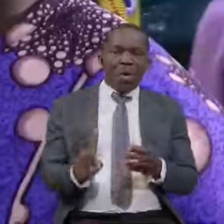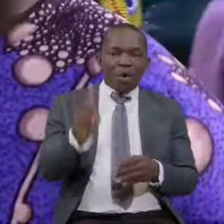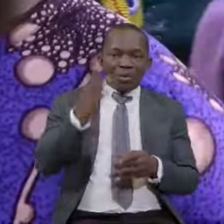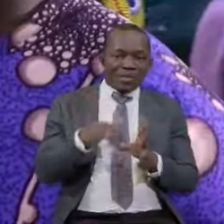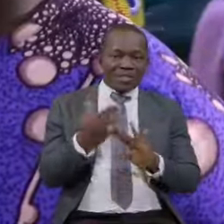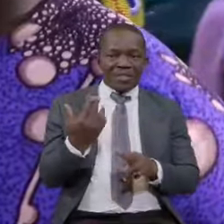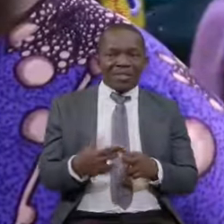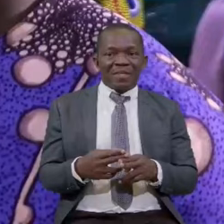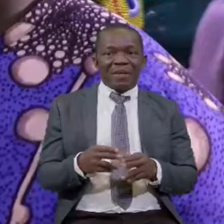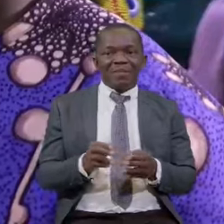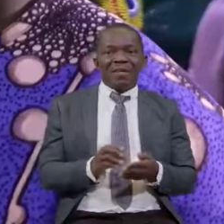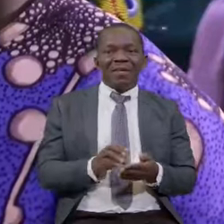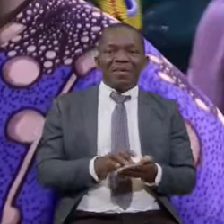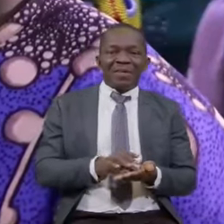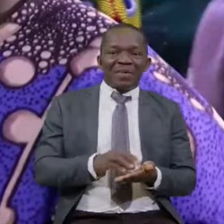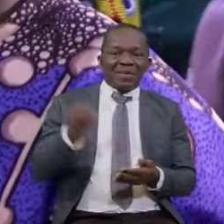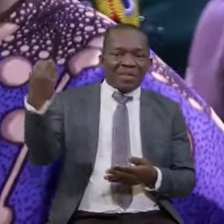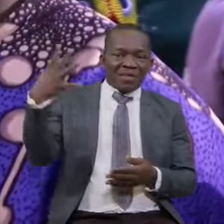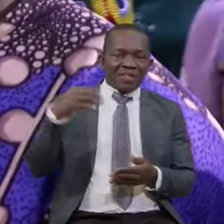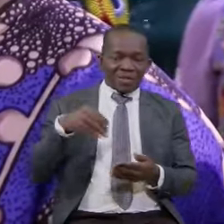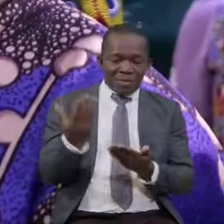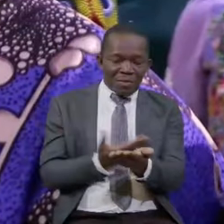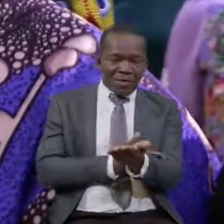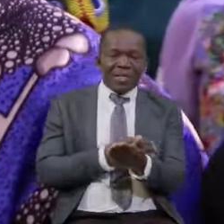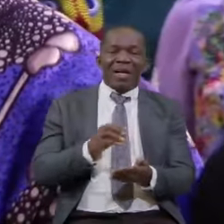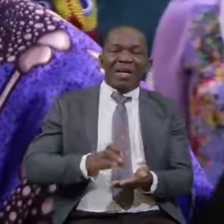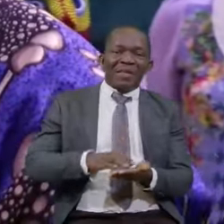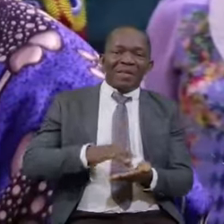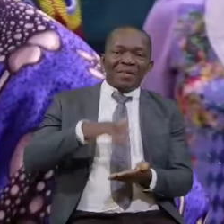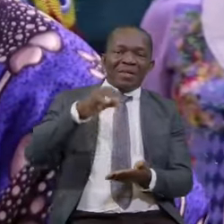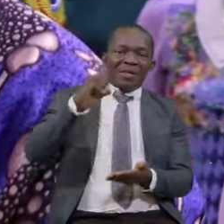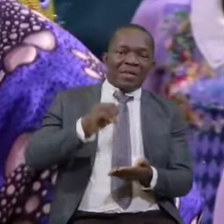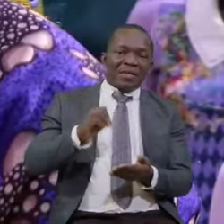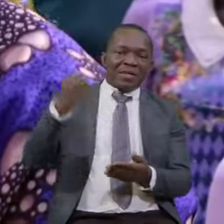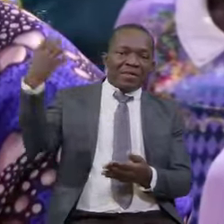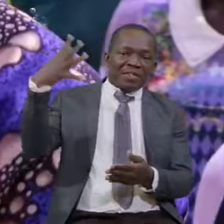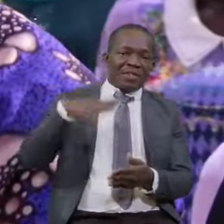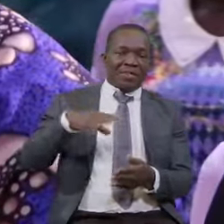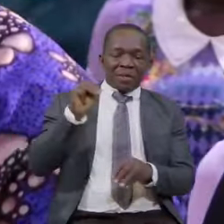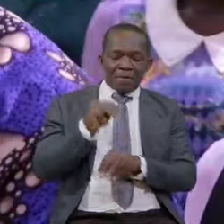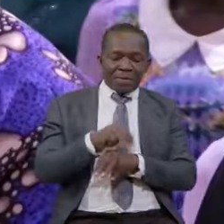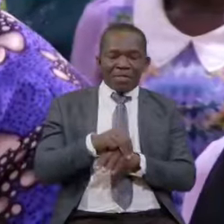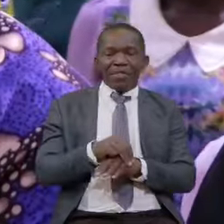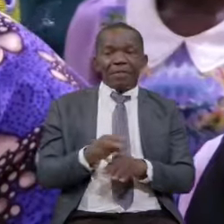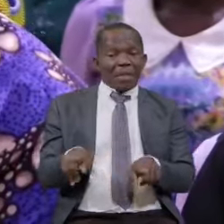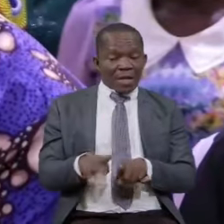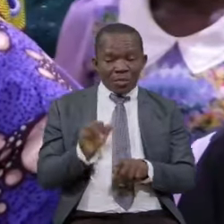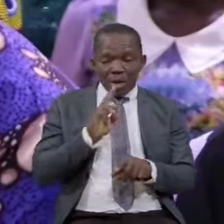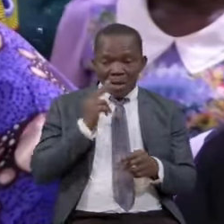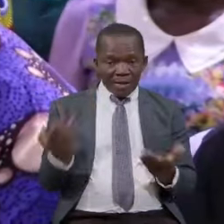gracieux à tout chaque moment Dieu est avec nous comme nous sommes ici il est avec nous et comme